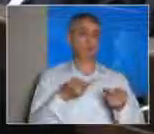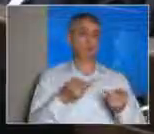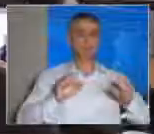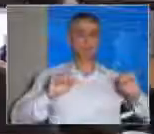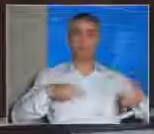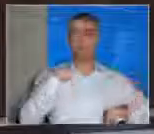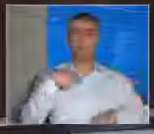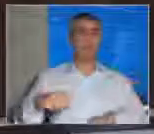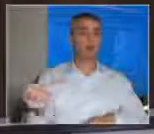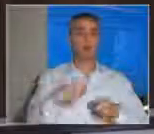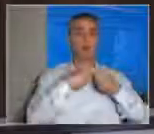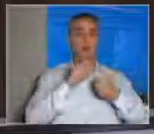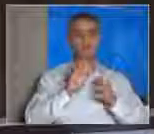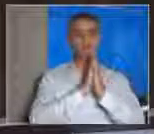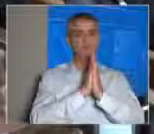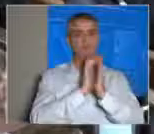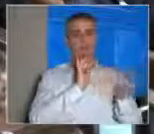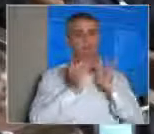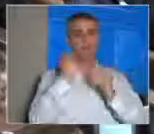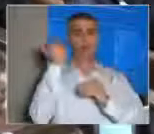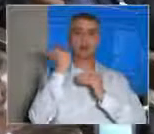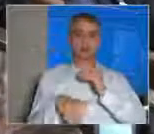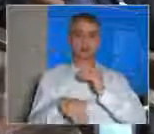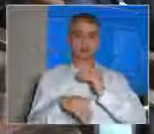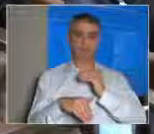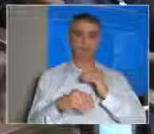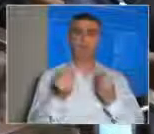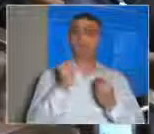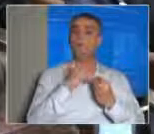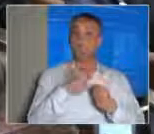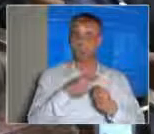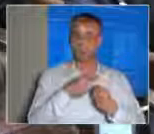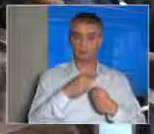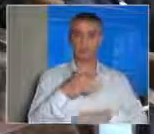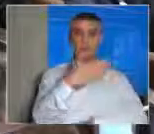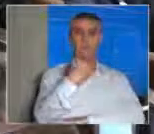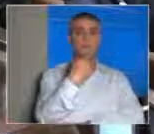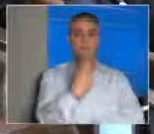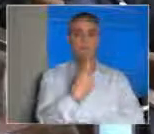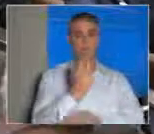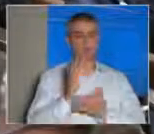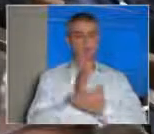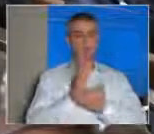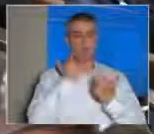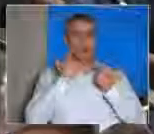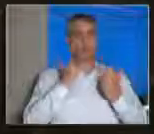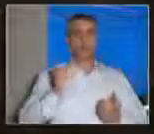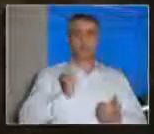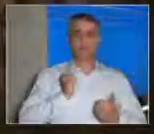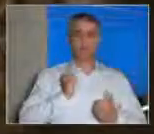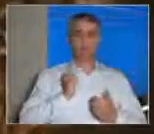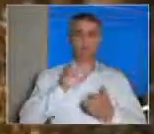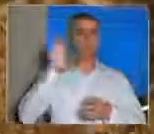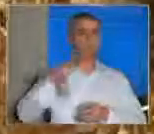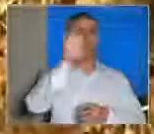הנשיא אמר לחברי הכנסת, נא הניחו את החרבות מן הבחירות. בנוסף לכך, המדינה עצמה בכוננות, צהל פרס